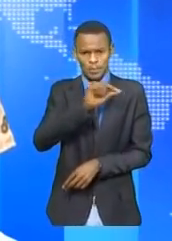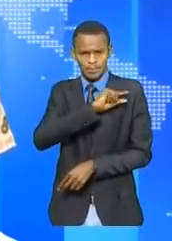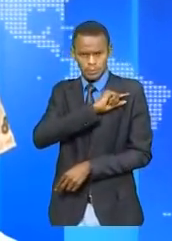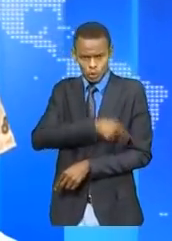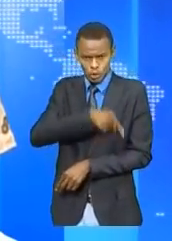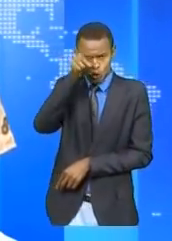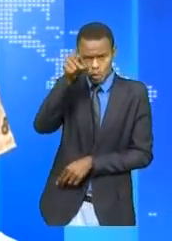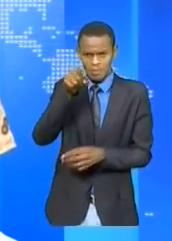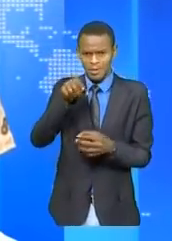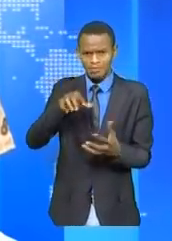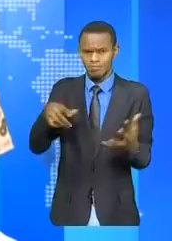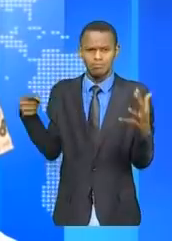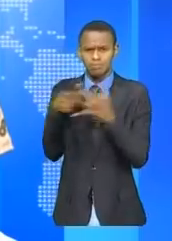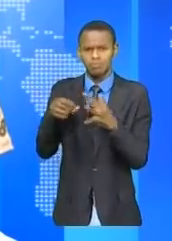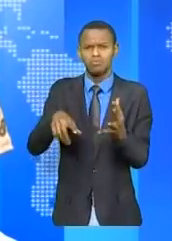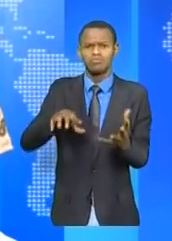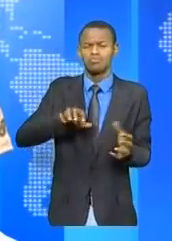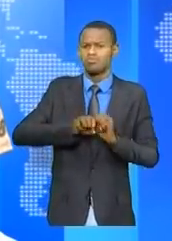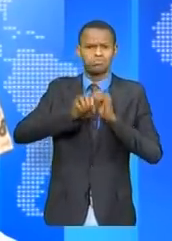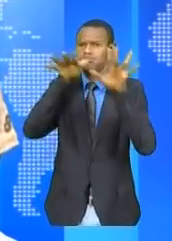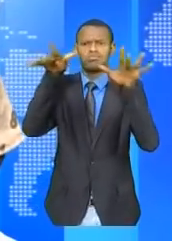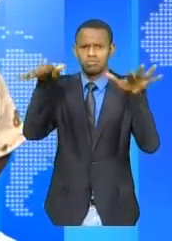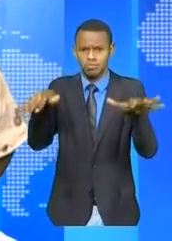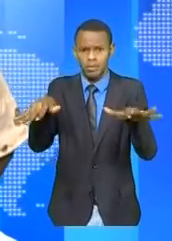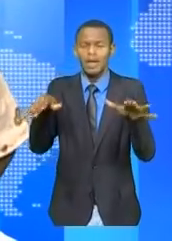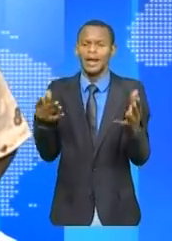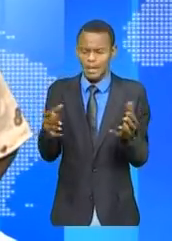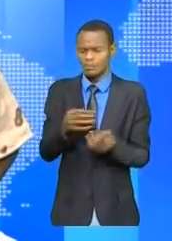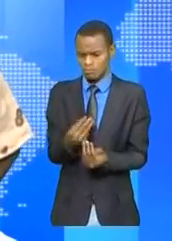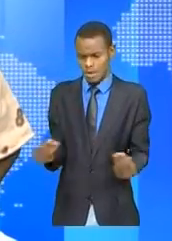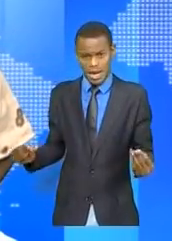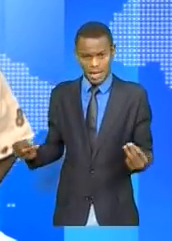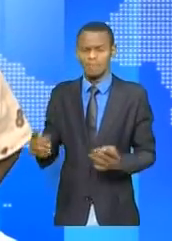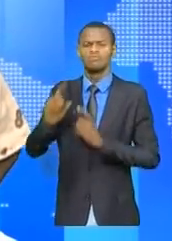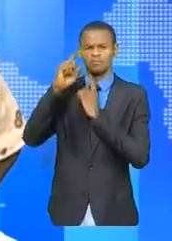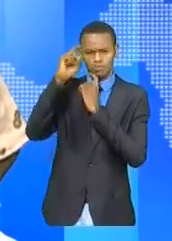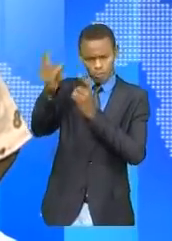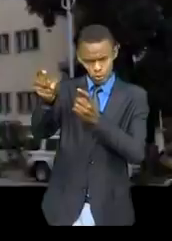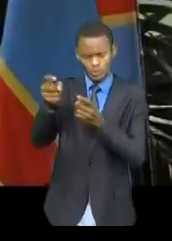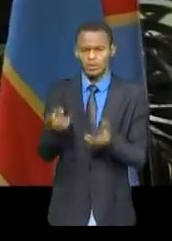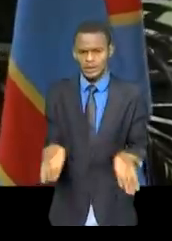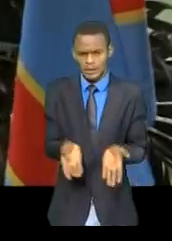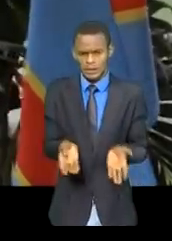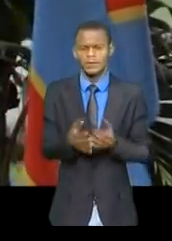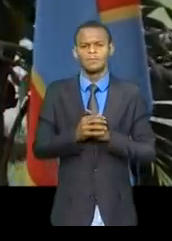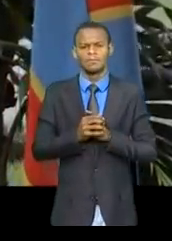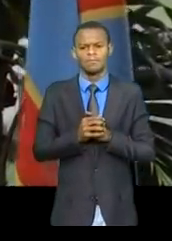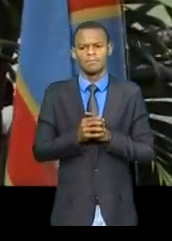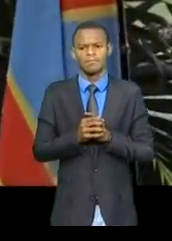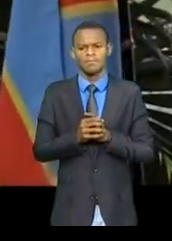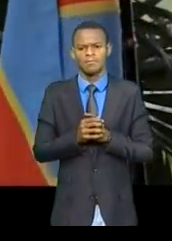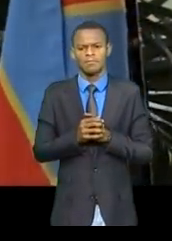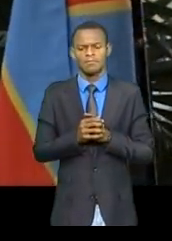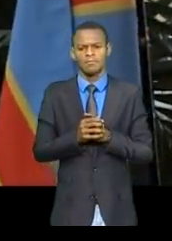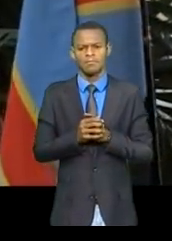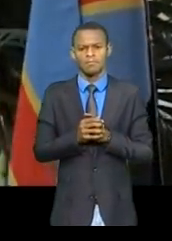représentant des JICA et le ministre des Affaires sociales et Action humanitaire, nous dit Bobette Eyinga. Apporter symboliquement